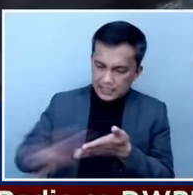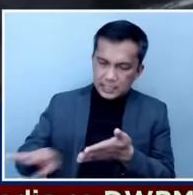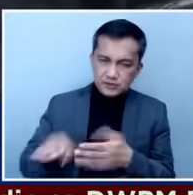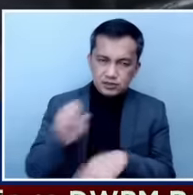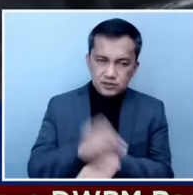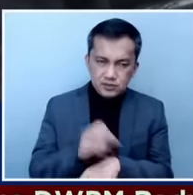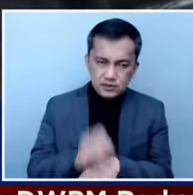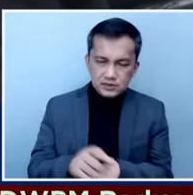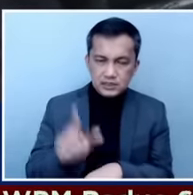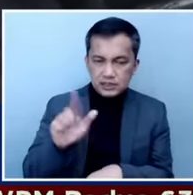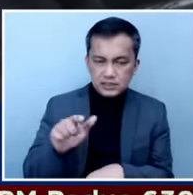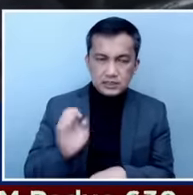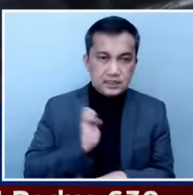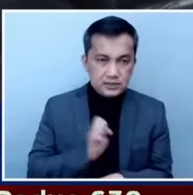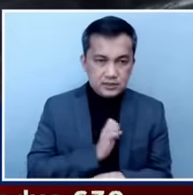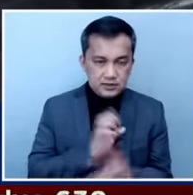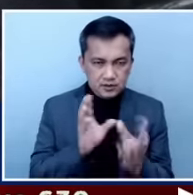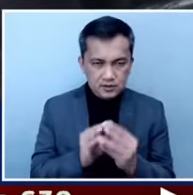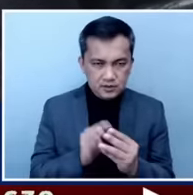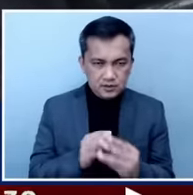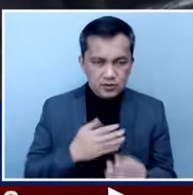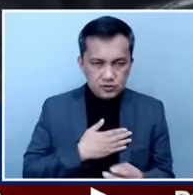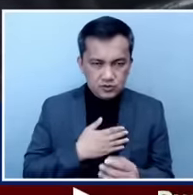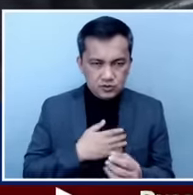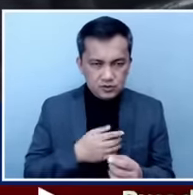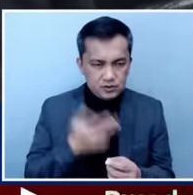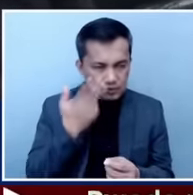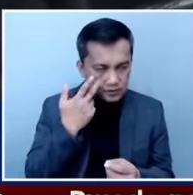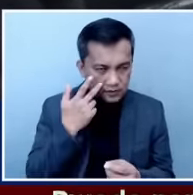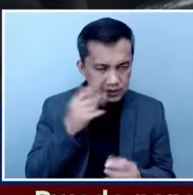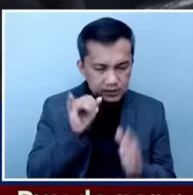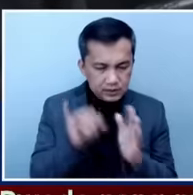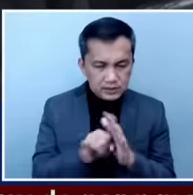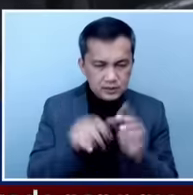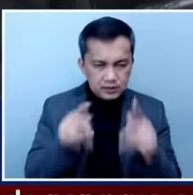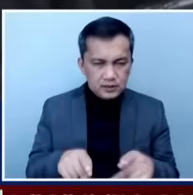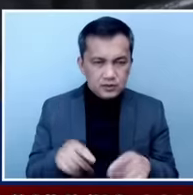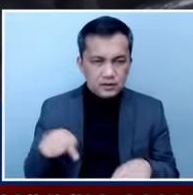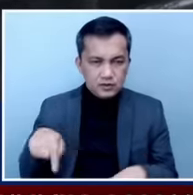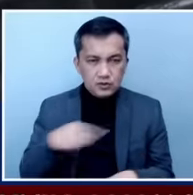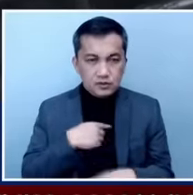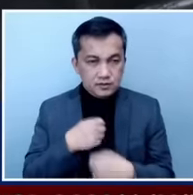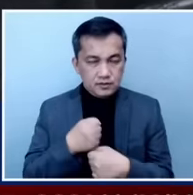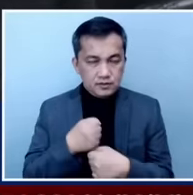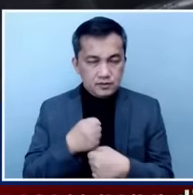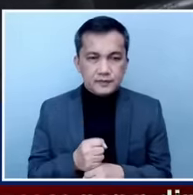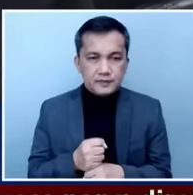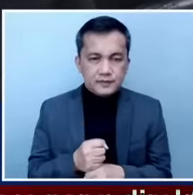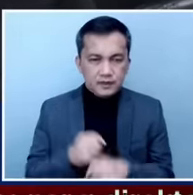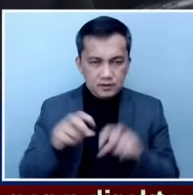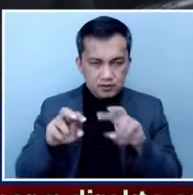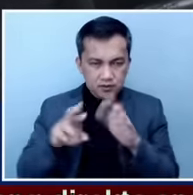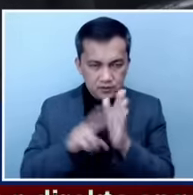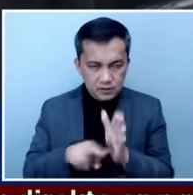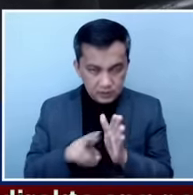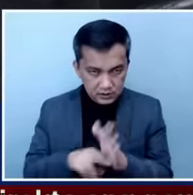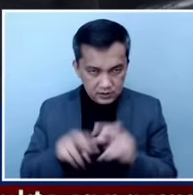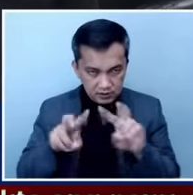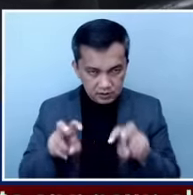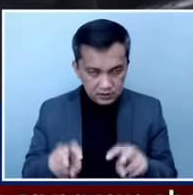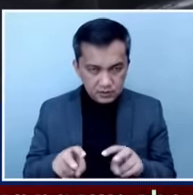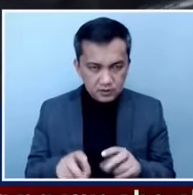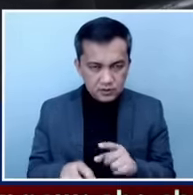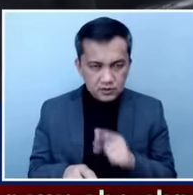po sa executive session, gusto ko malaman yung identity ng taong yan para makagawa kami ng mga research. Kung